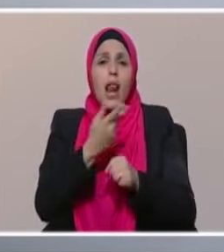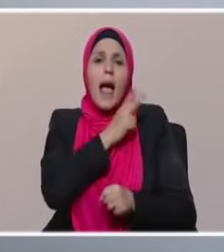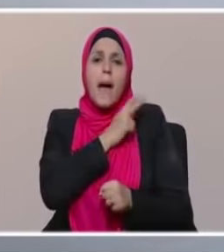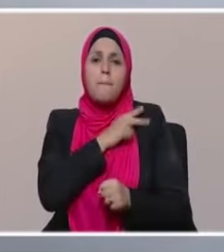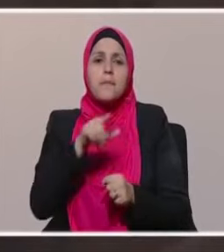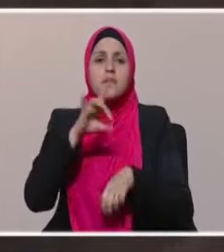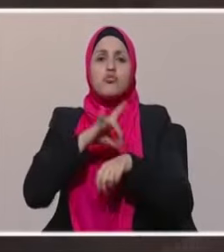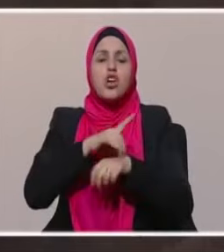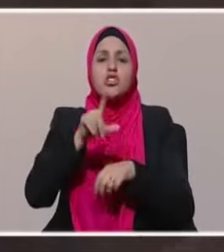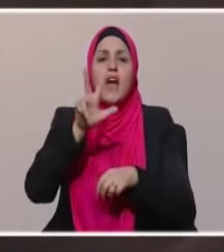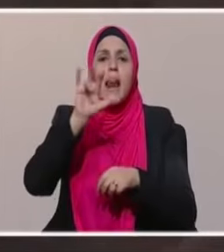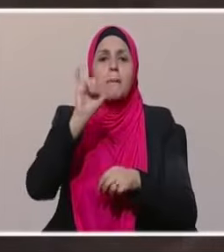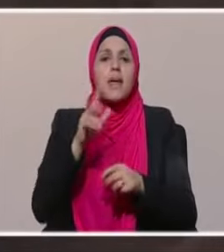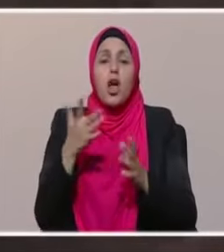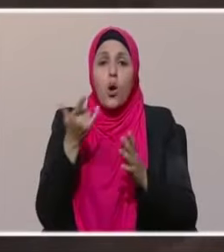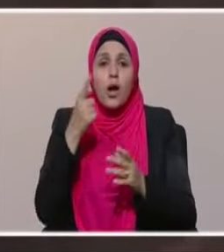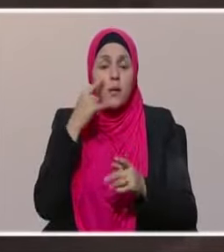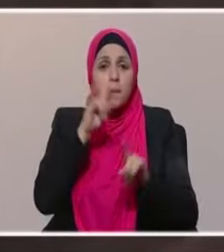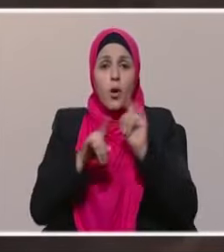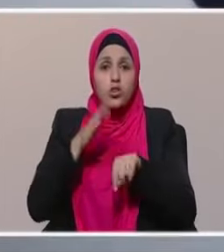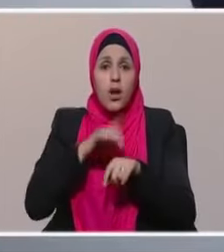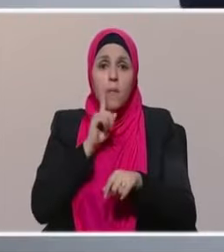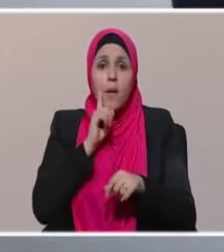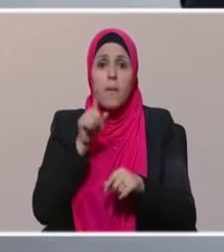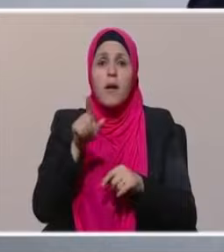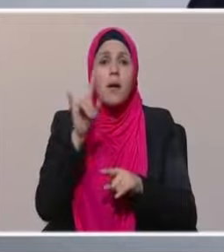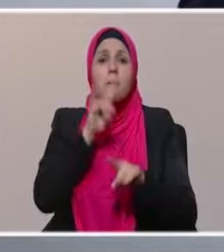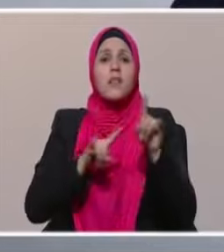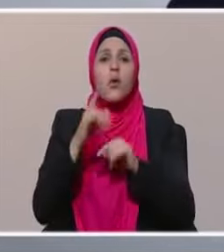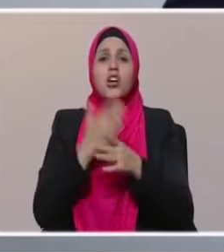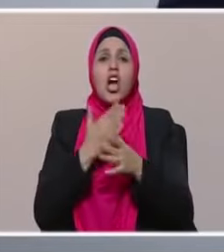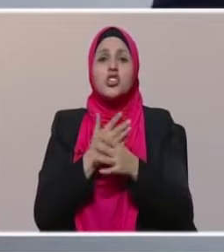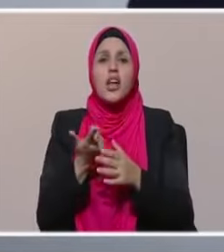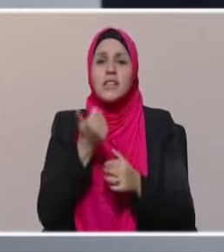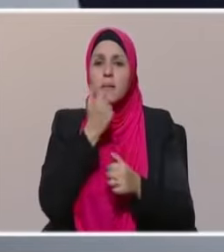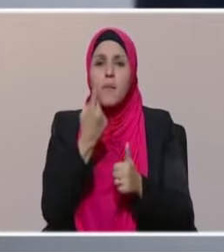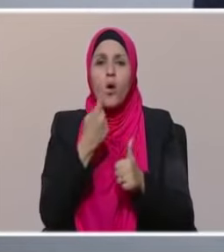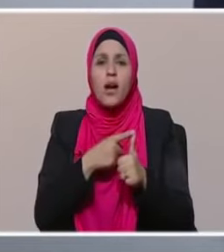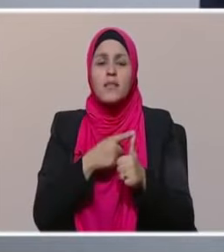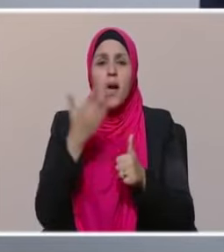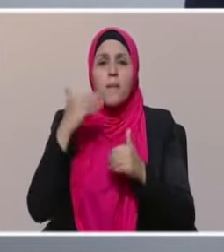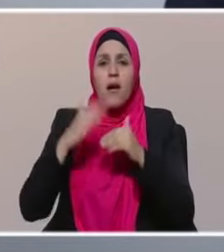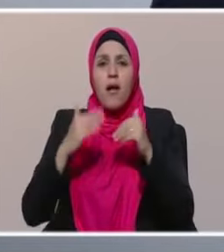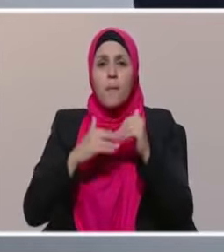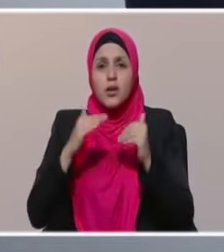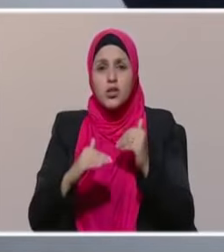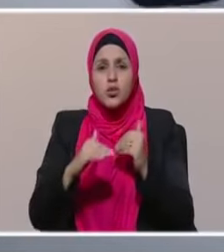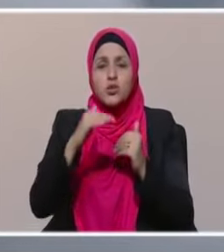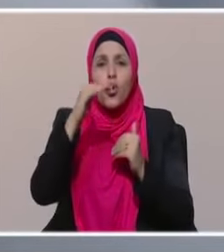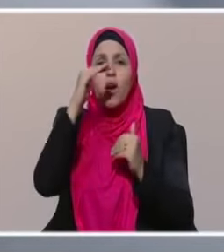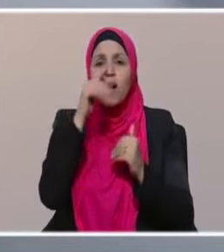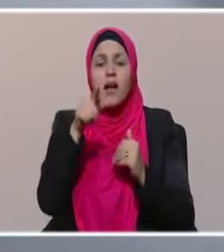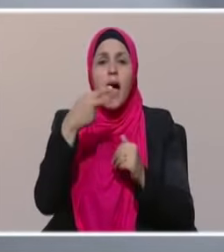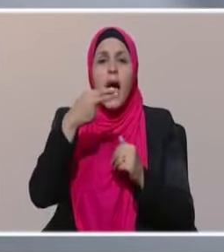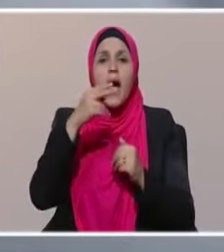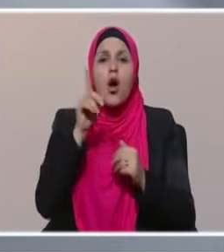مستشفى الميري. واخواتك ما بيدوروش على امهم؟ ما بيدوروش لسبب واحد، ان اللي ربوهم من صغرهم